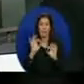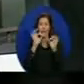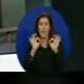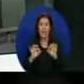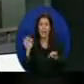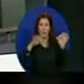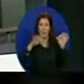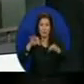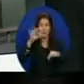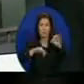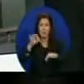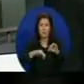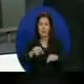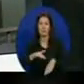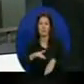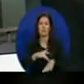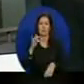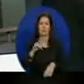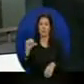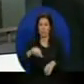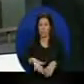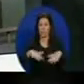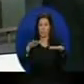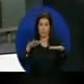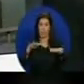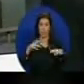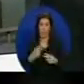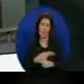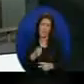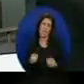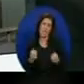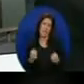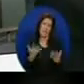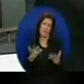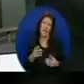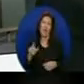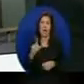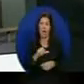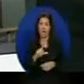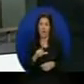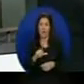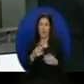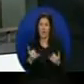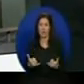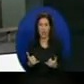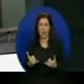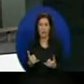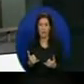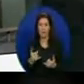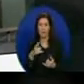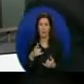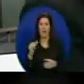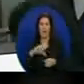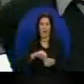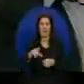רגיל זה תהליך טבעי. לעומת זאת פה יגיעו גרגירים, אמנם הנפט לא מומס במים, אבל המים